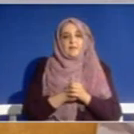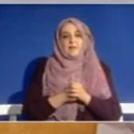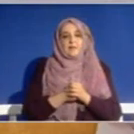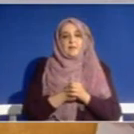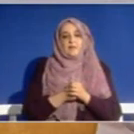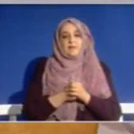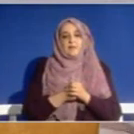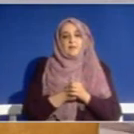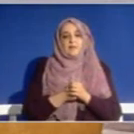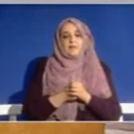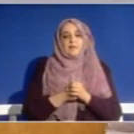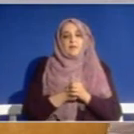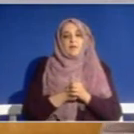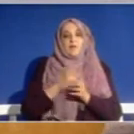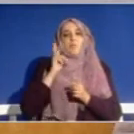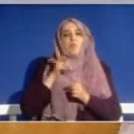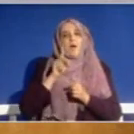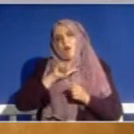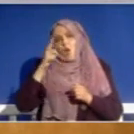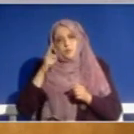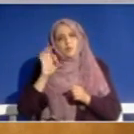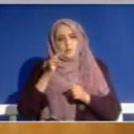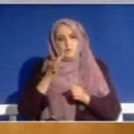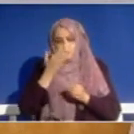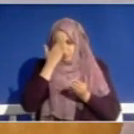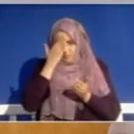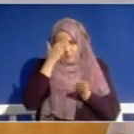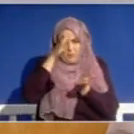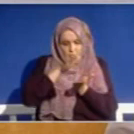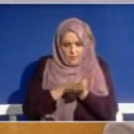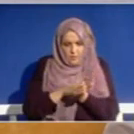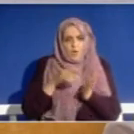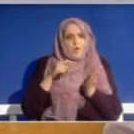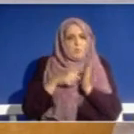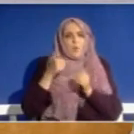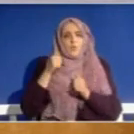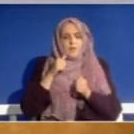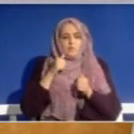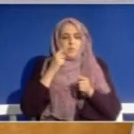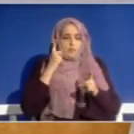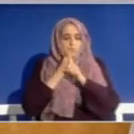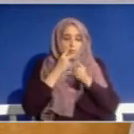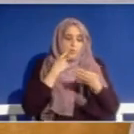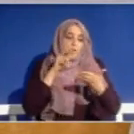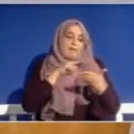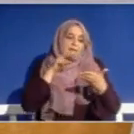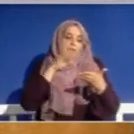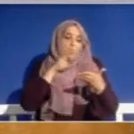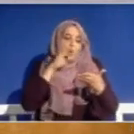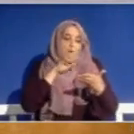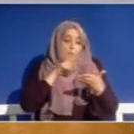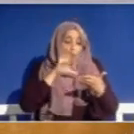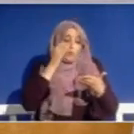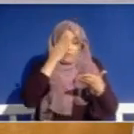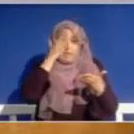المالكي لأن عند غيرنا تسجد متى قرأ الإنسان القرآن وصادف آية السجدة